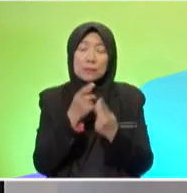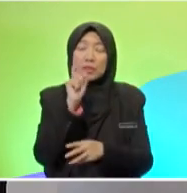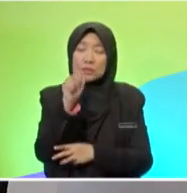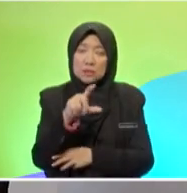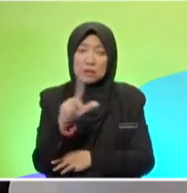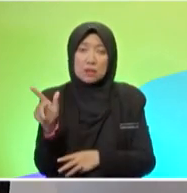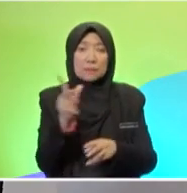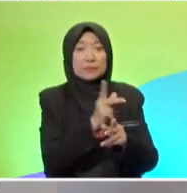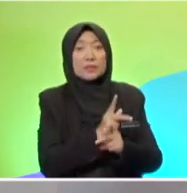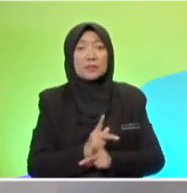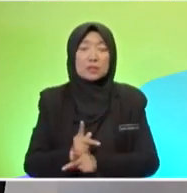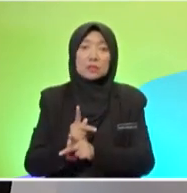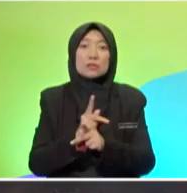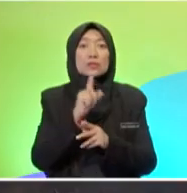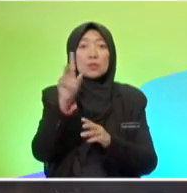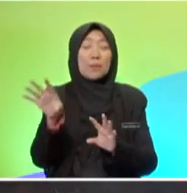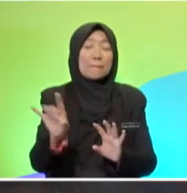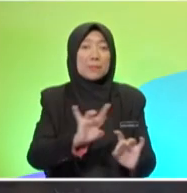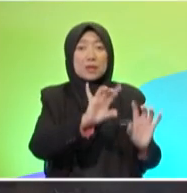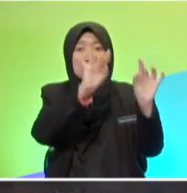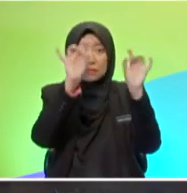kita bagi Satu Bintang